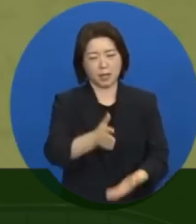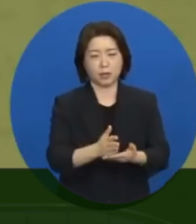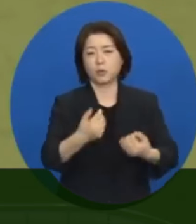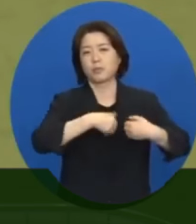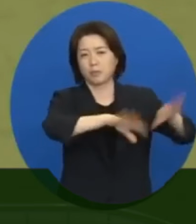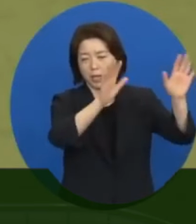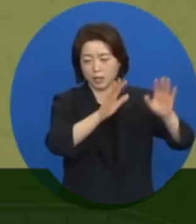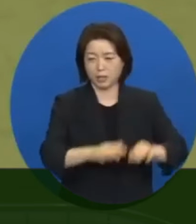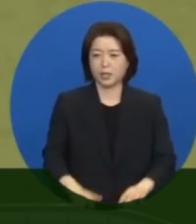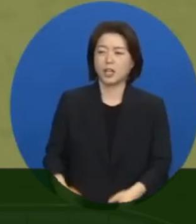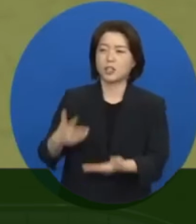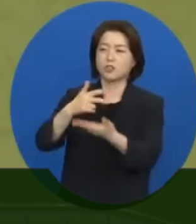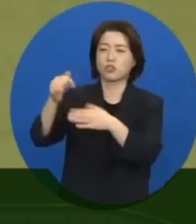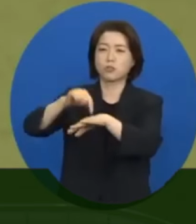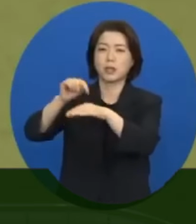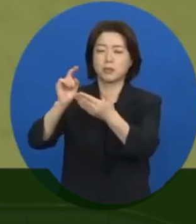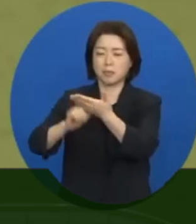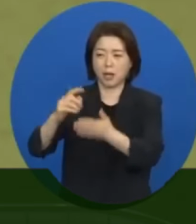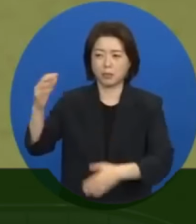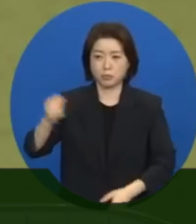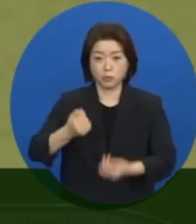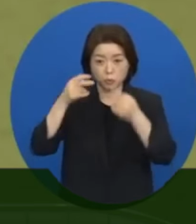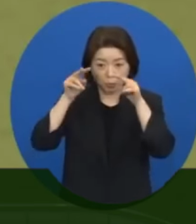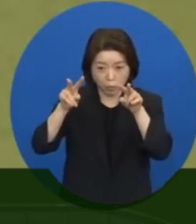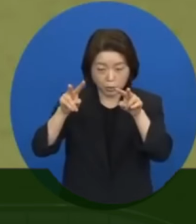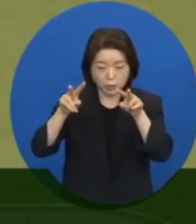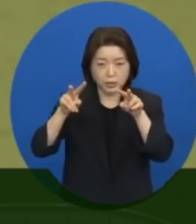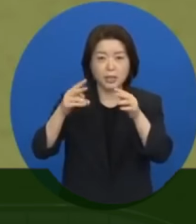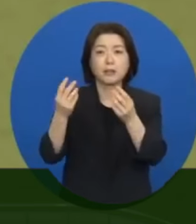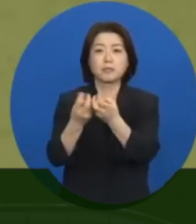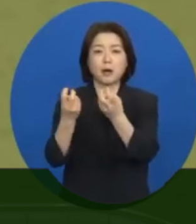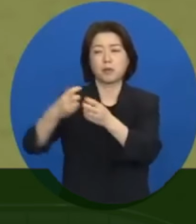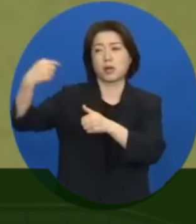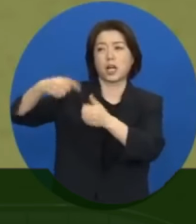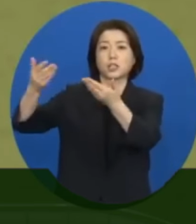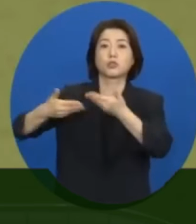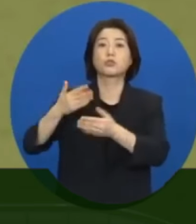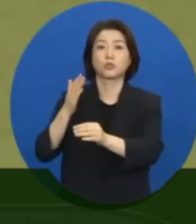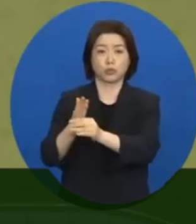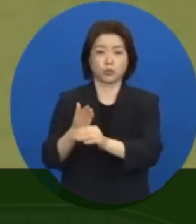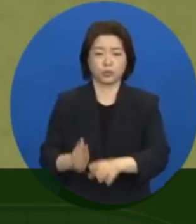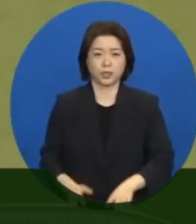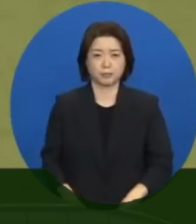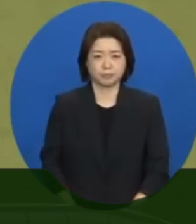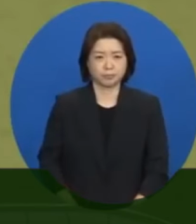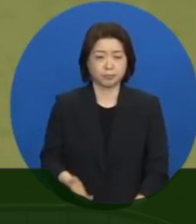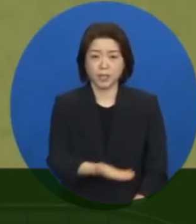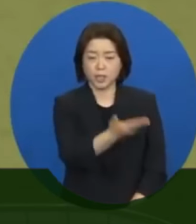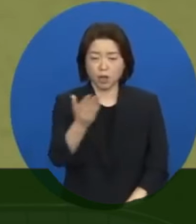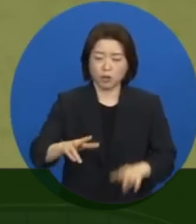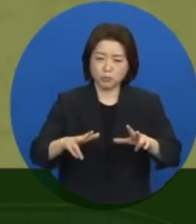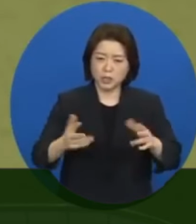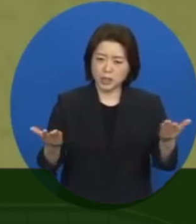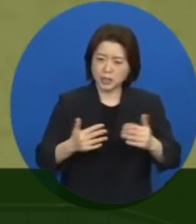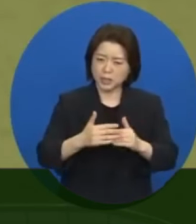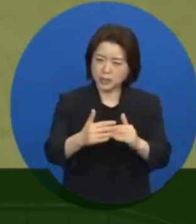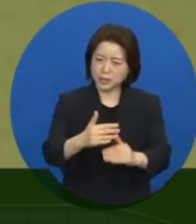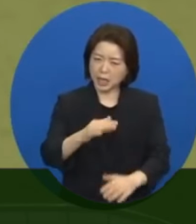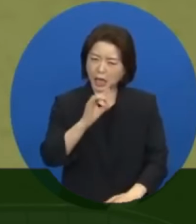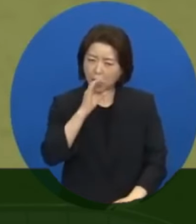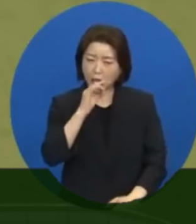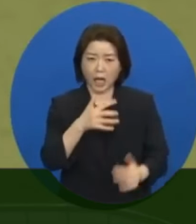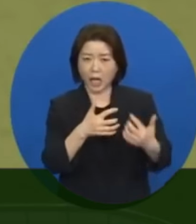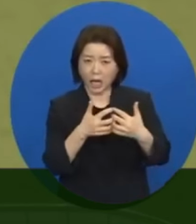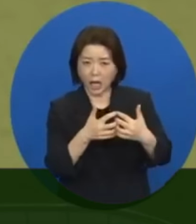눈과 주님의 마음으로 보는 법을 지금 가르쳐 주시는 거예요 여러분 혹시 어떤 일이 진행이 잘 안 되십니까 왜 하나님 진행을 안 안